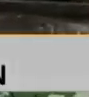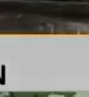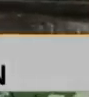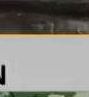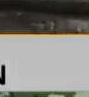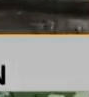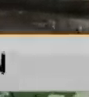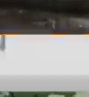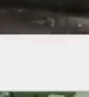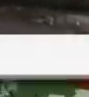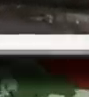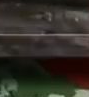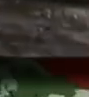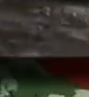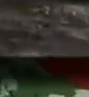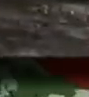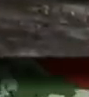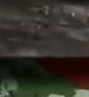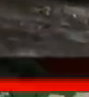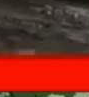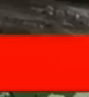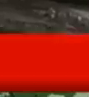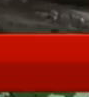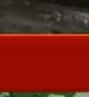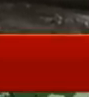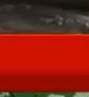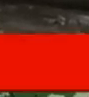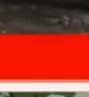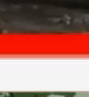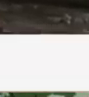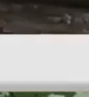Penyakit anjing gila dua lagi diisytihar kawasan wabak.